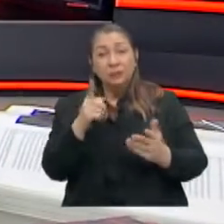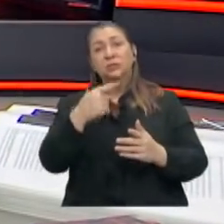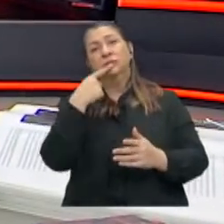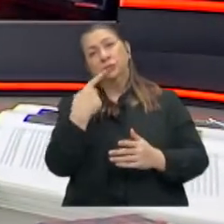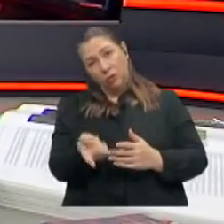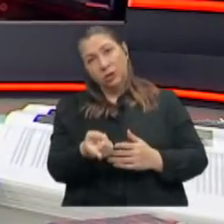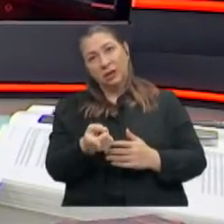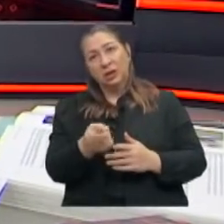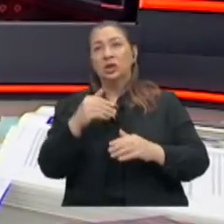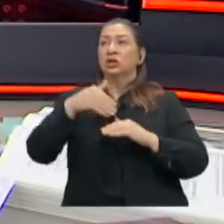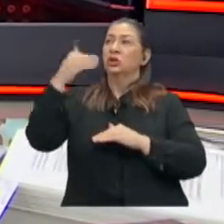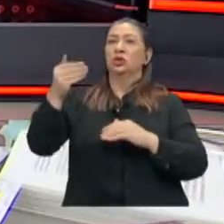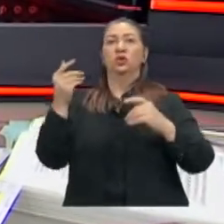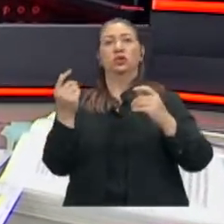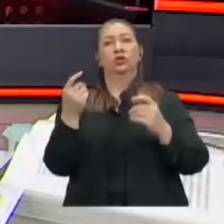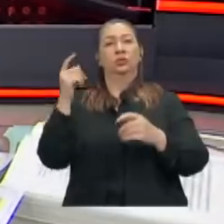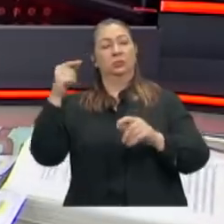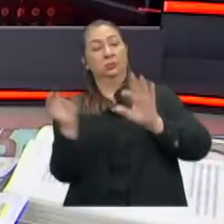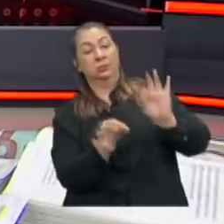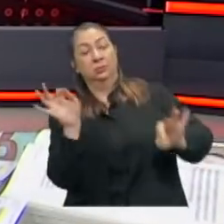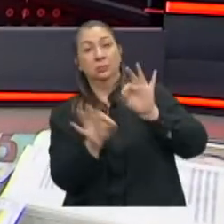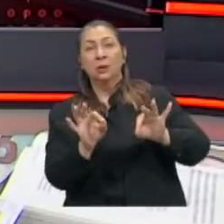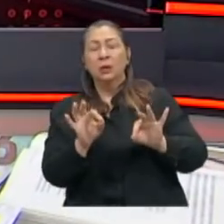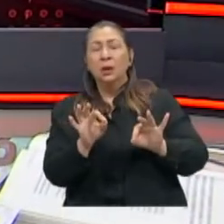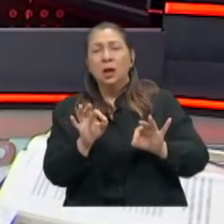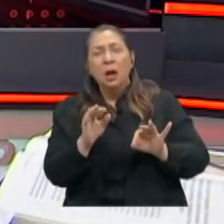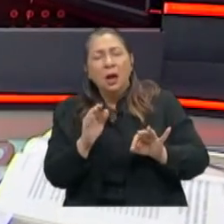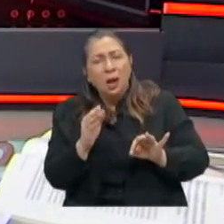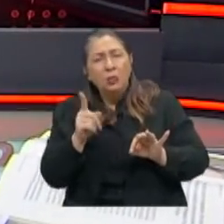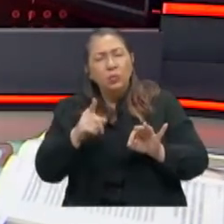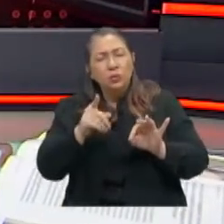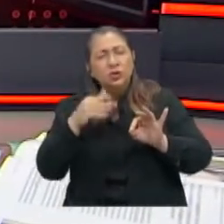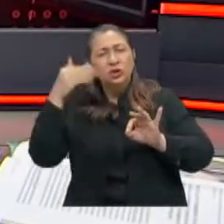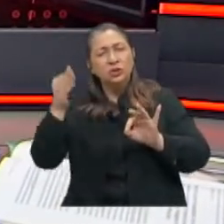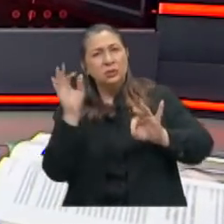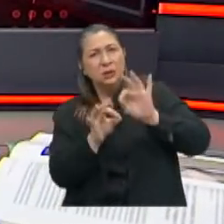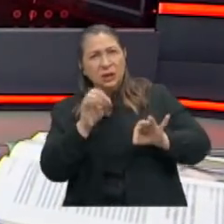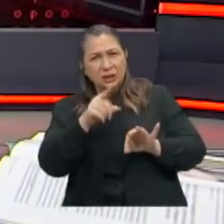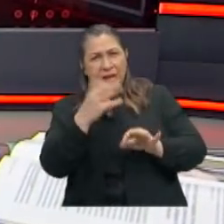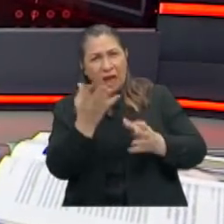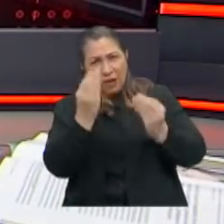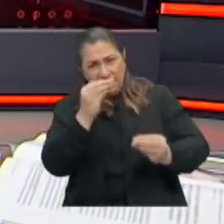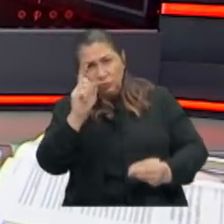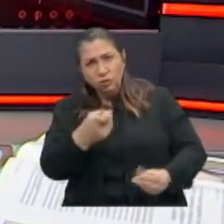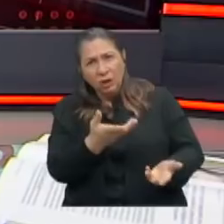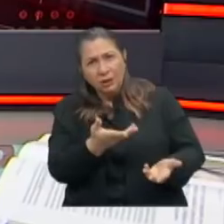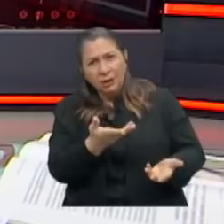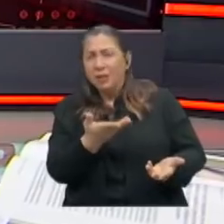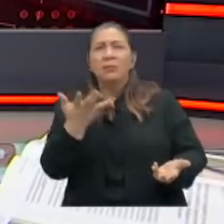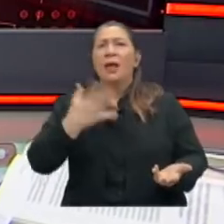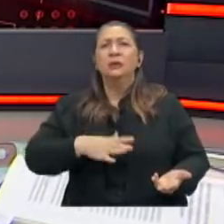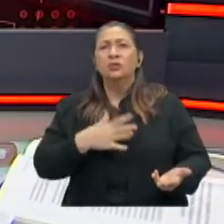ki dış mihrak. Ya arkadaş, bu dış mihraklar sizden alasını mı bulacak?